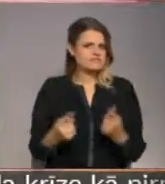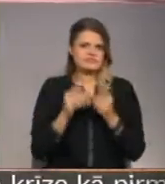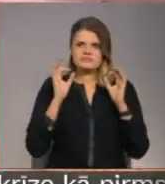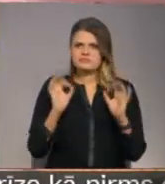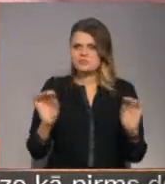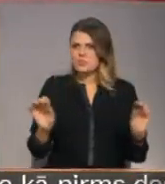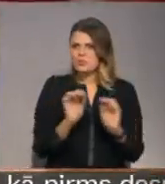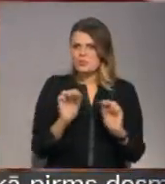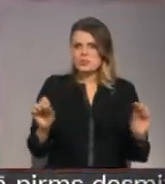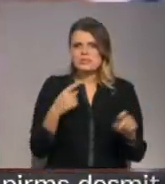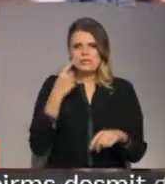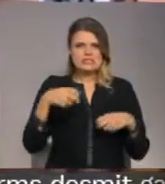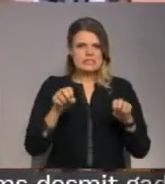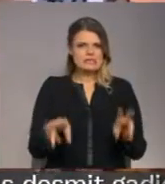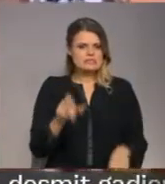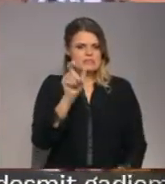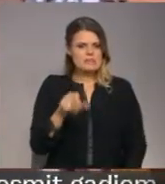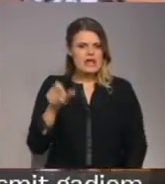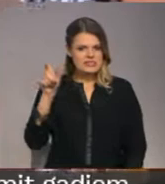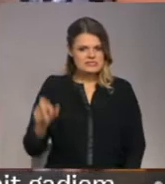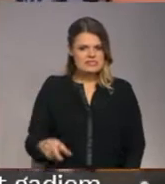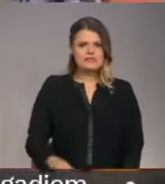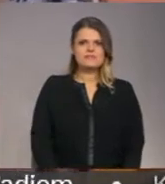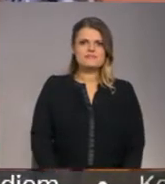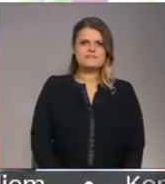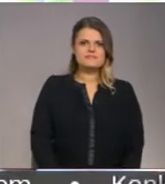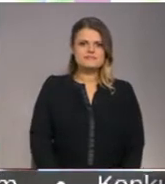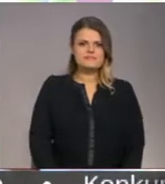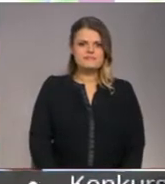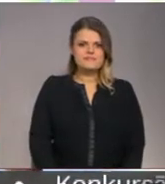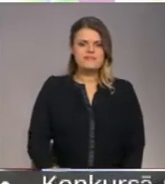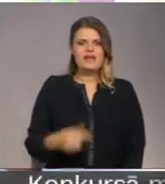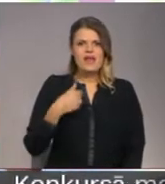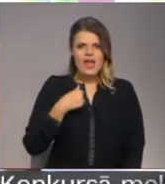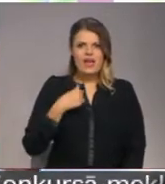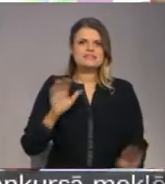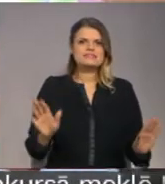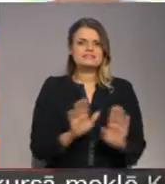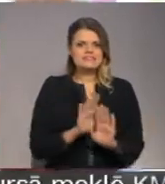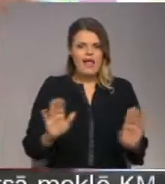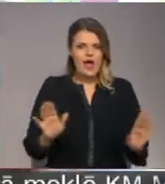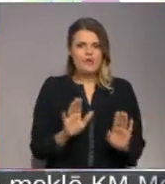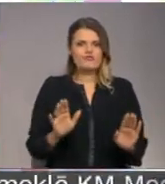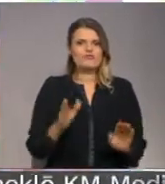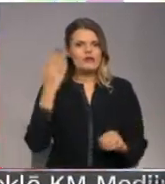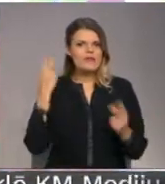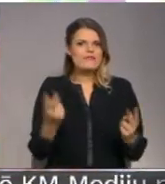skanējumu. Uzsver speciālisti un novērtē meistarklases apmeklētāji. Es dziedu folkloras kopā Olūtiņi,